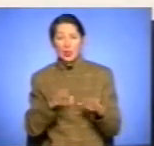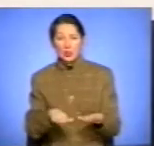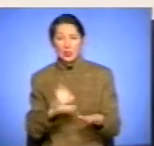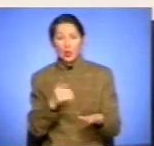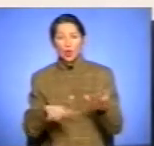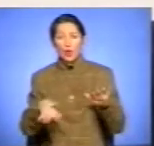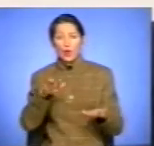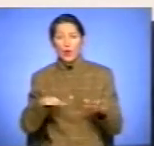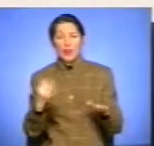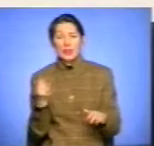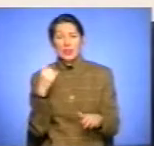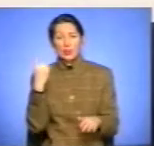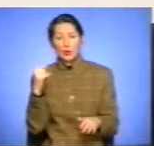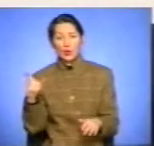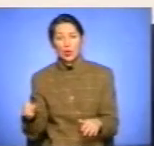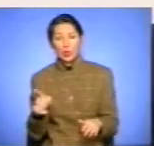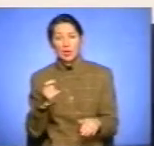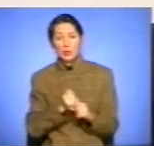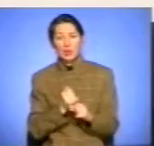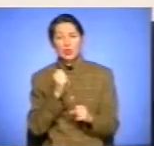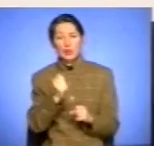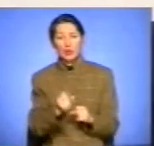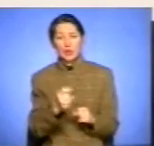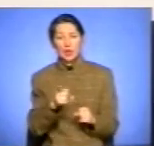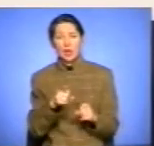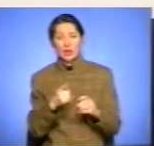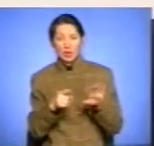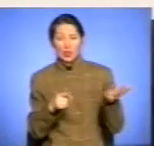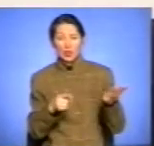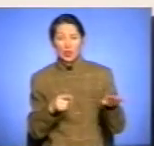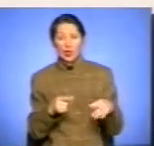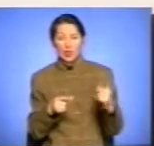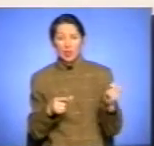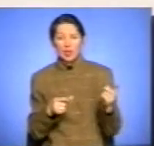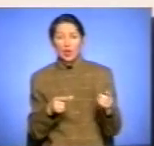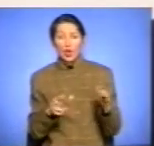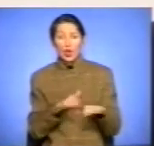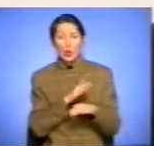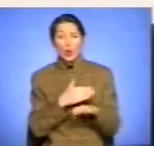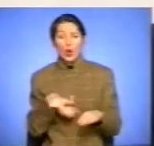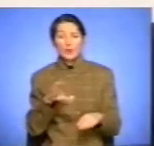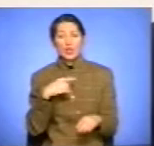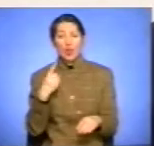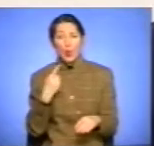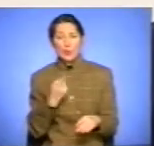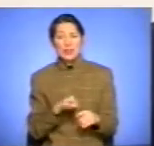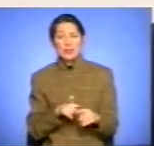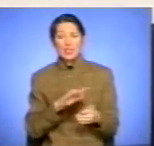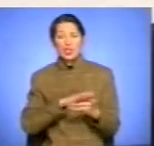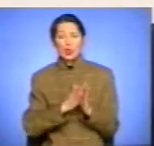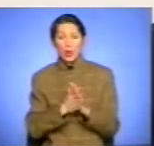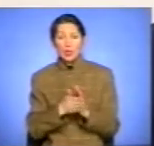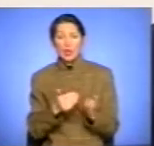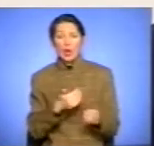інтереси однієї людини тобто її працевлаштування на інше добро усієї області і тому в цій ситуації Я хочу